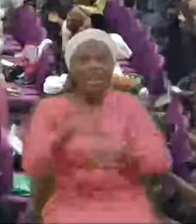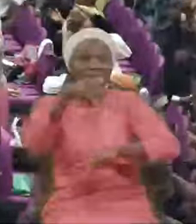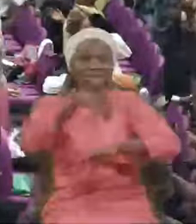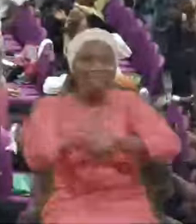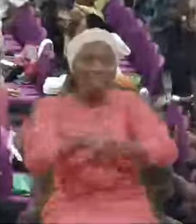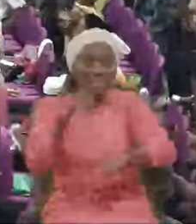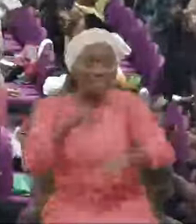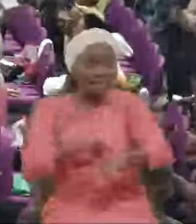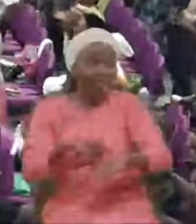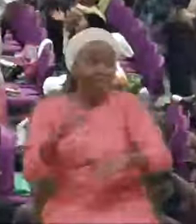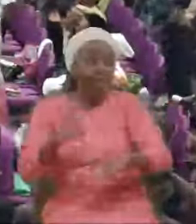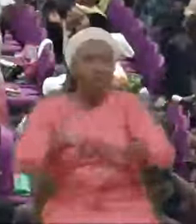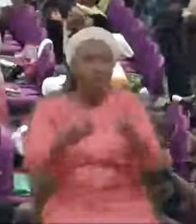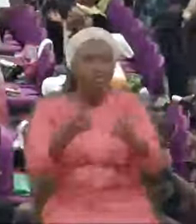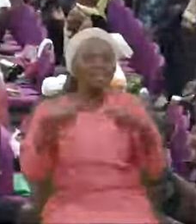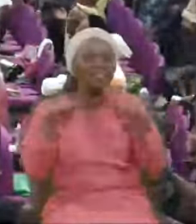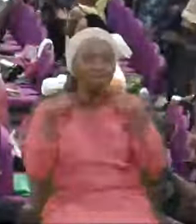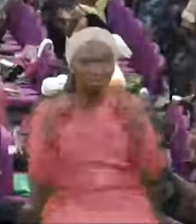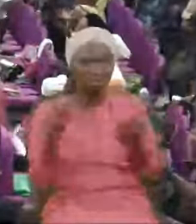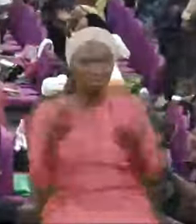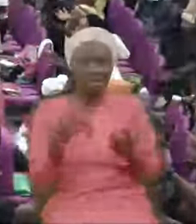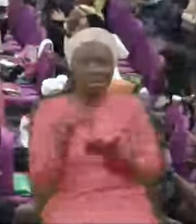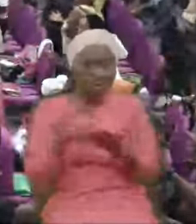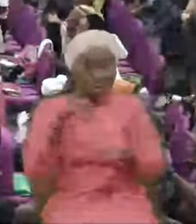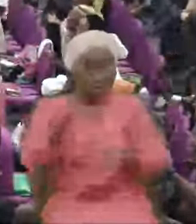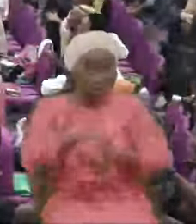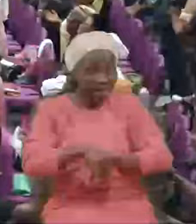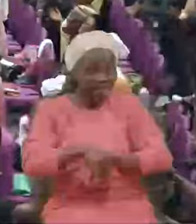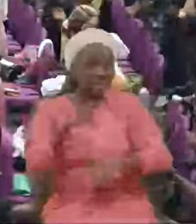joues. Ce soir, c'est la soirée de salut.